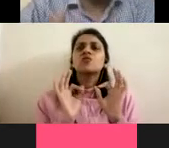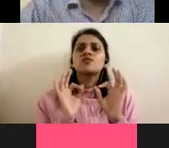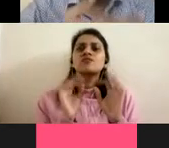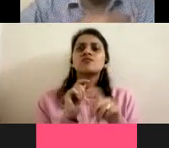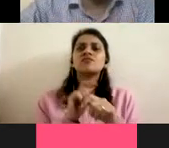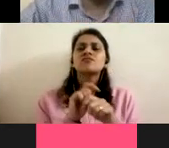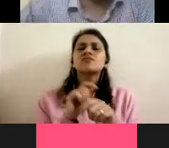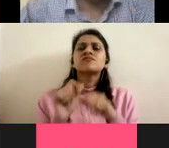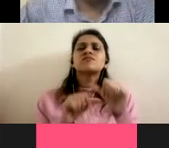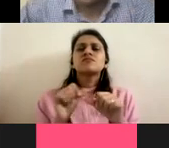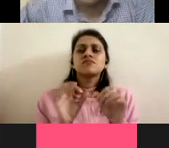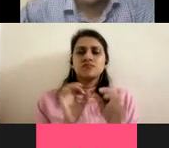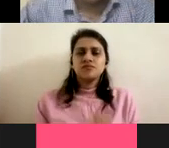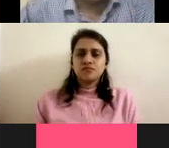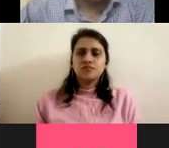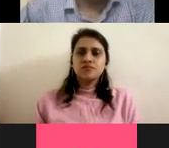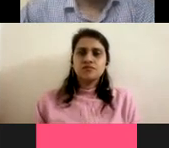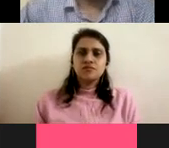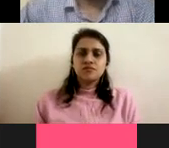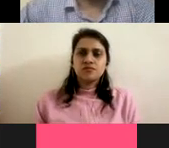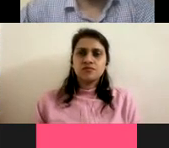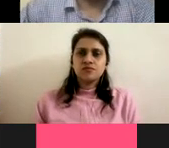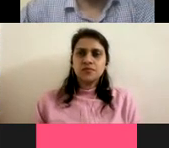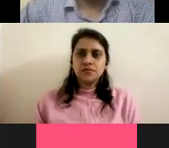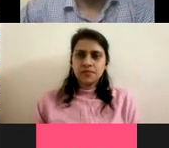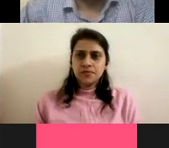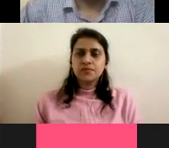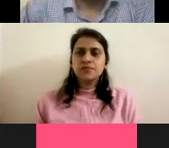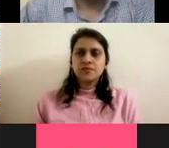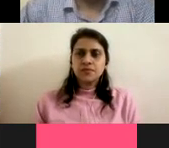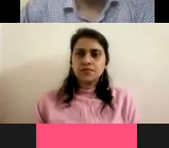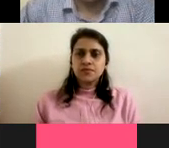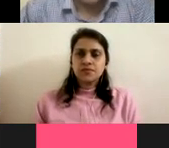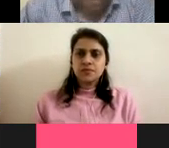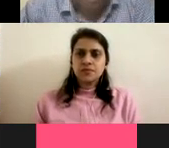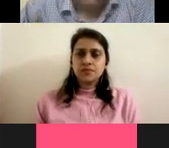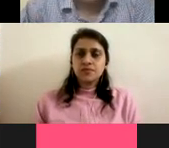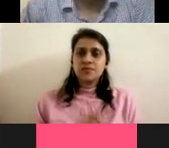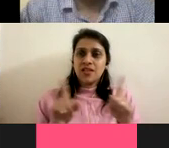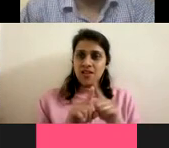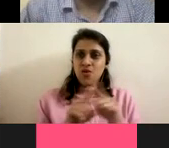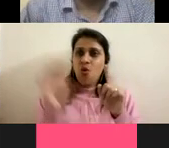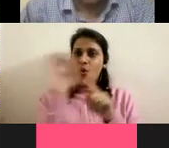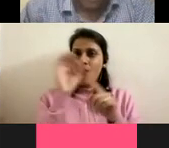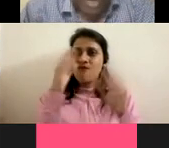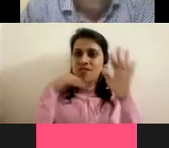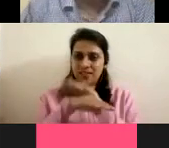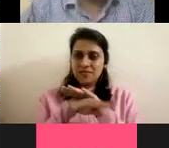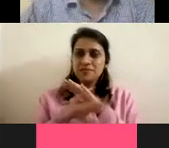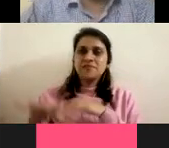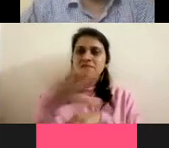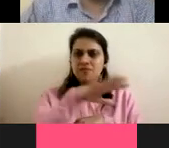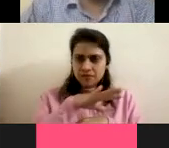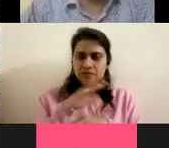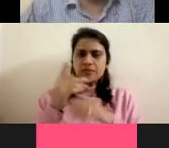दिस आर ऑल एनेबलमेंट प्रोविजंस इंक्लूडिंग प्रोवाइडिंग दिस वर्क प्लेस अकोमोडेशन. आपके आई थिंक यू विल हैव अ डिटेल